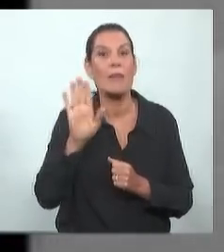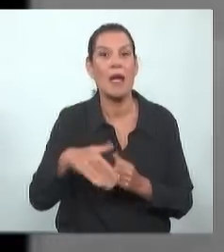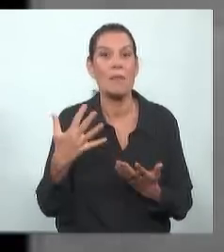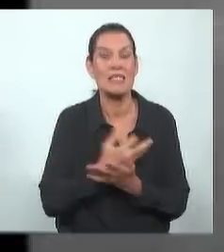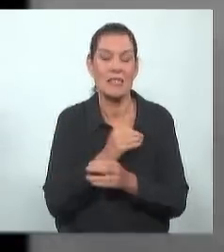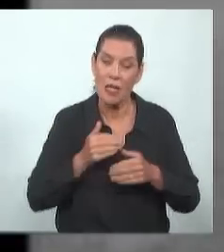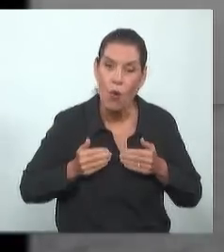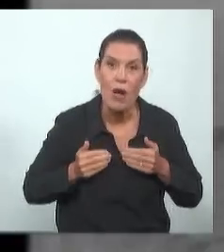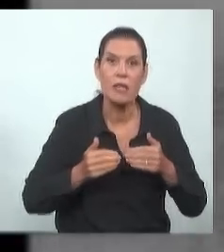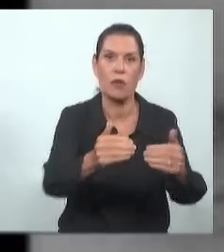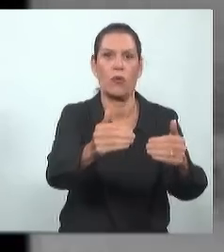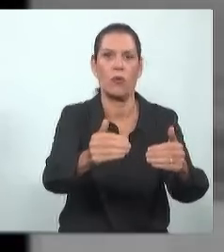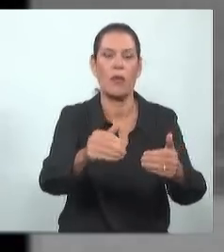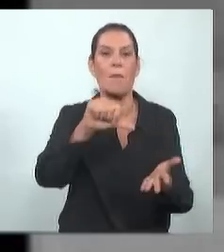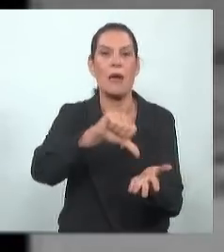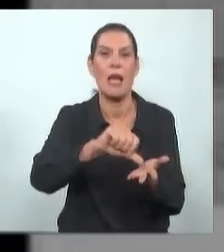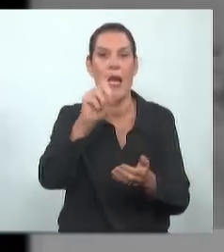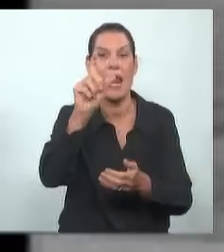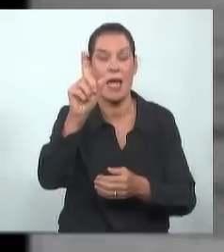לפאתי דמשק. לתל שמס.